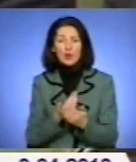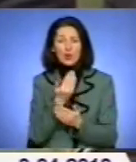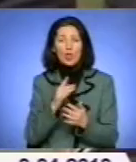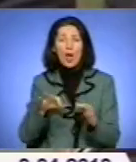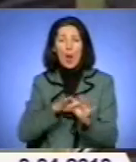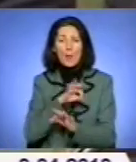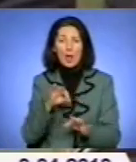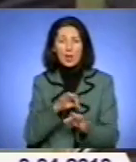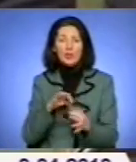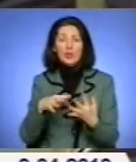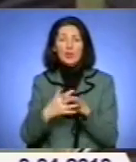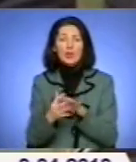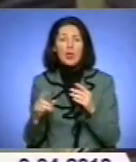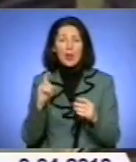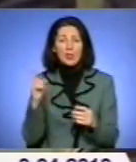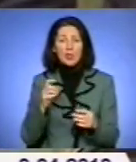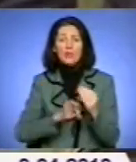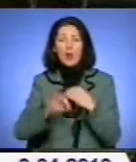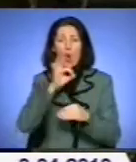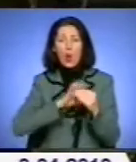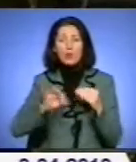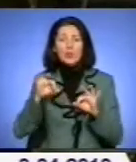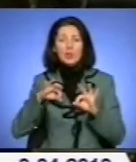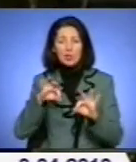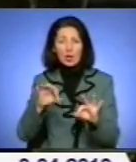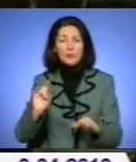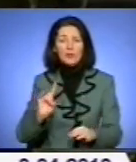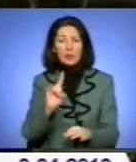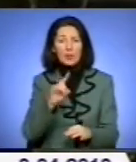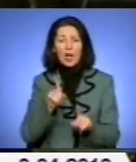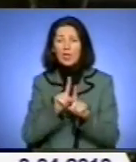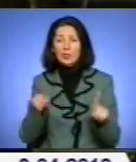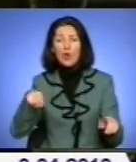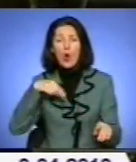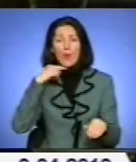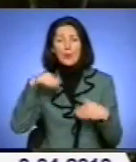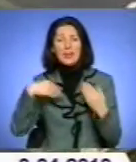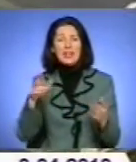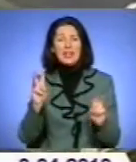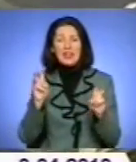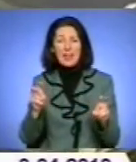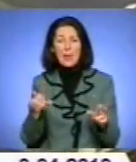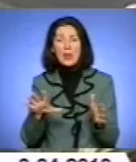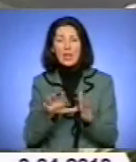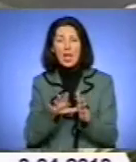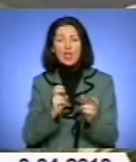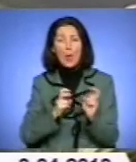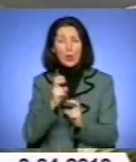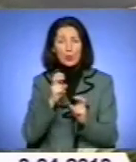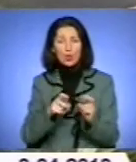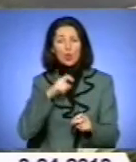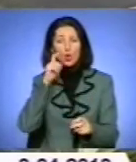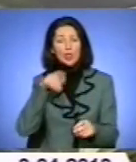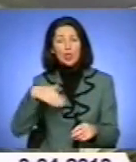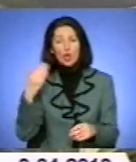комплексе, сельском хозяйстве, космосе и транспорте. Особливу увагу приділили темам енергетики та промисловості. Українська сторона зазначила,